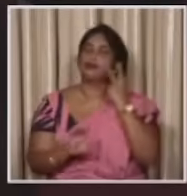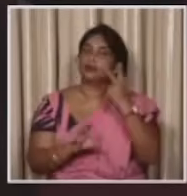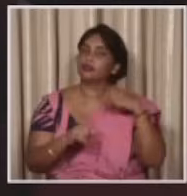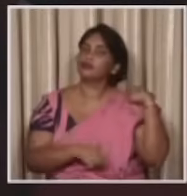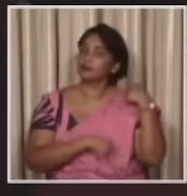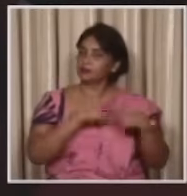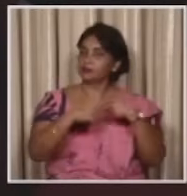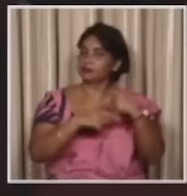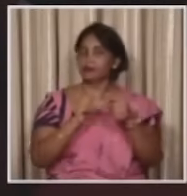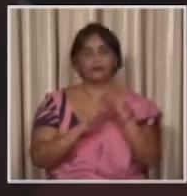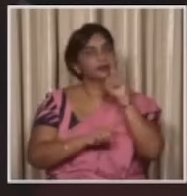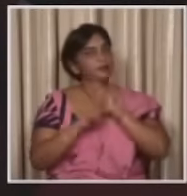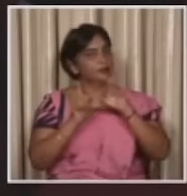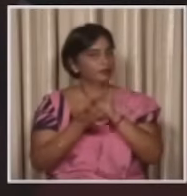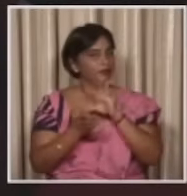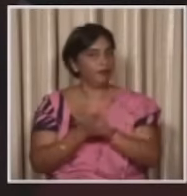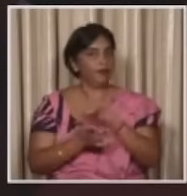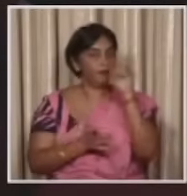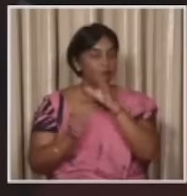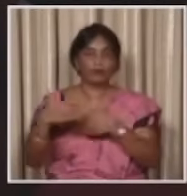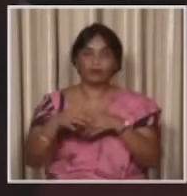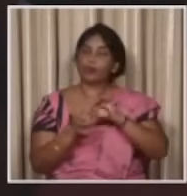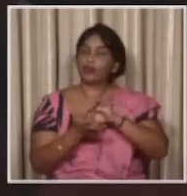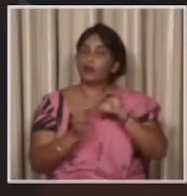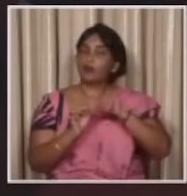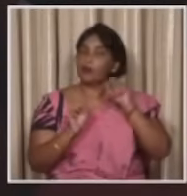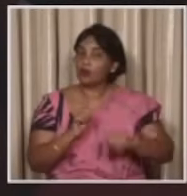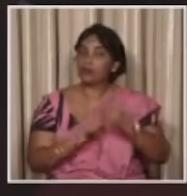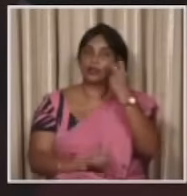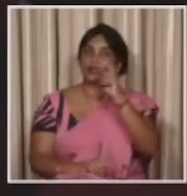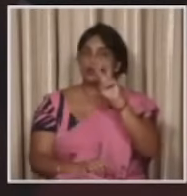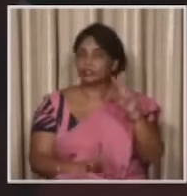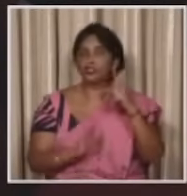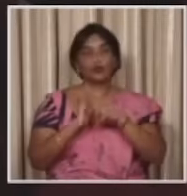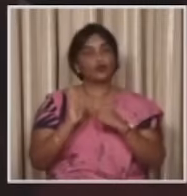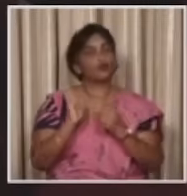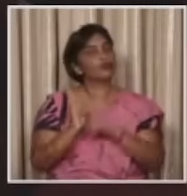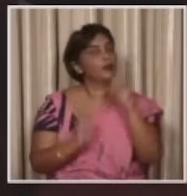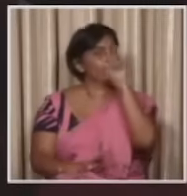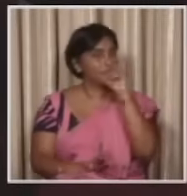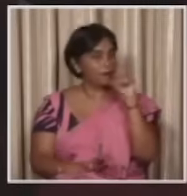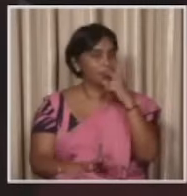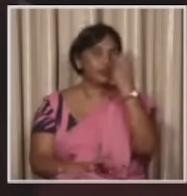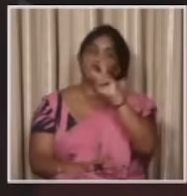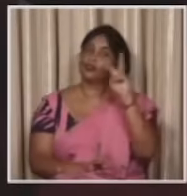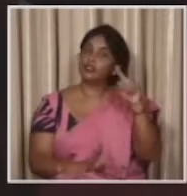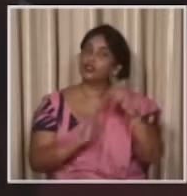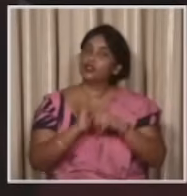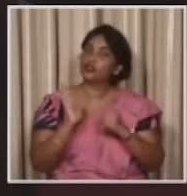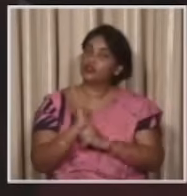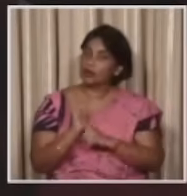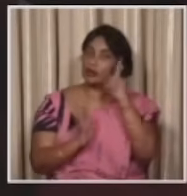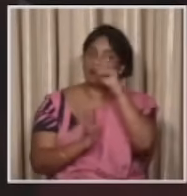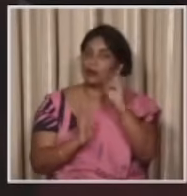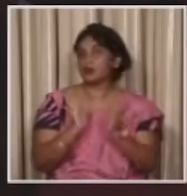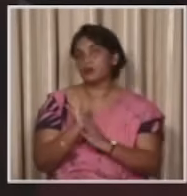අපි සාකච්ඡා කරලා ගියනි. පළවෙනි කැබිනට් පත්‍රිකාව මම ගෙනියන්නේ 2022 ජූලි මාසේ. 2022 ජූලි මාසේ කමිටුවක්